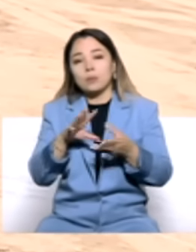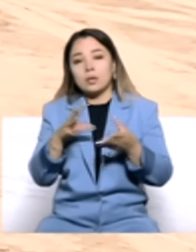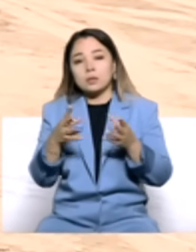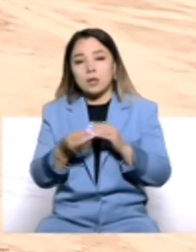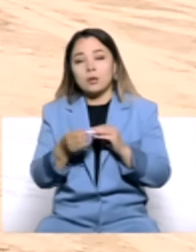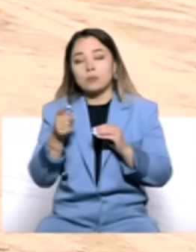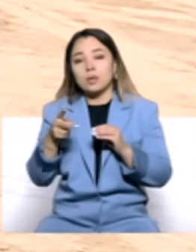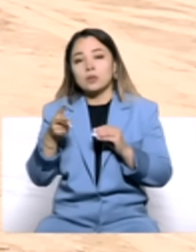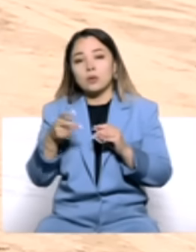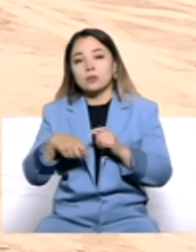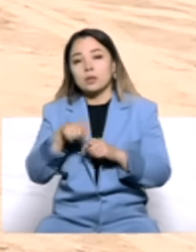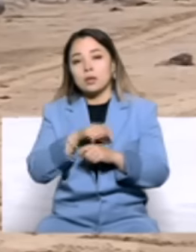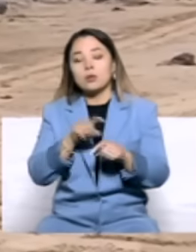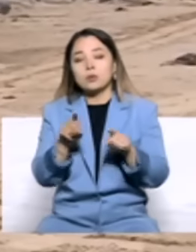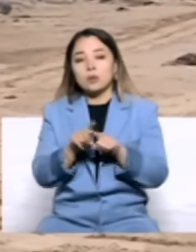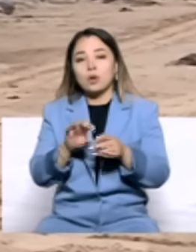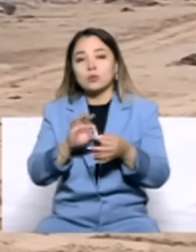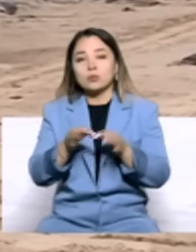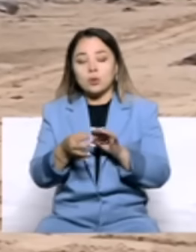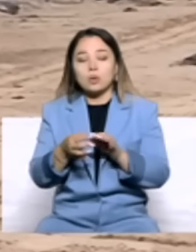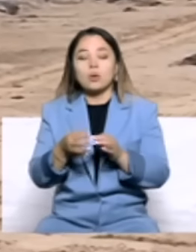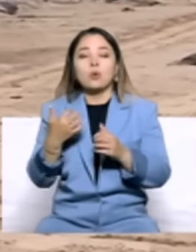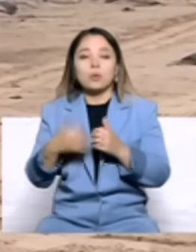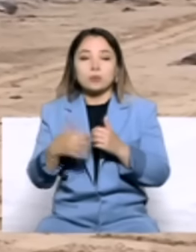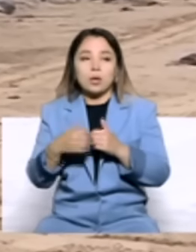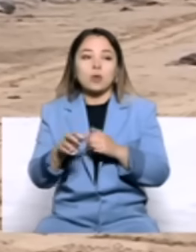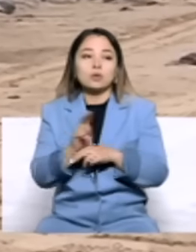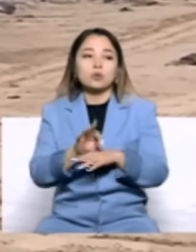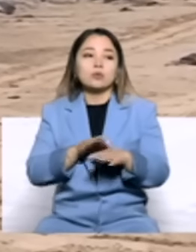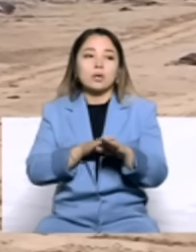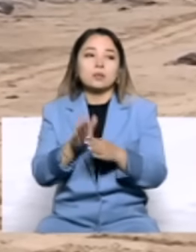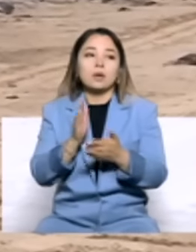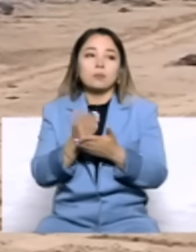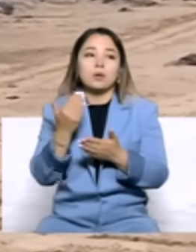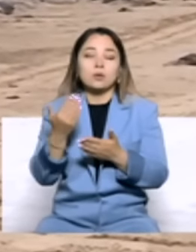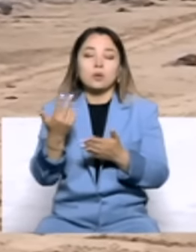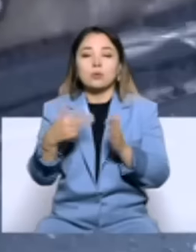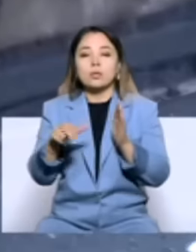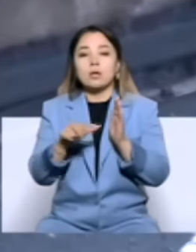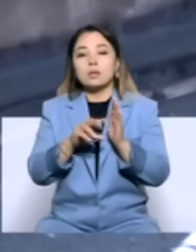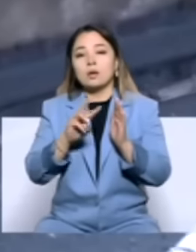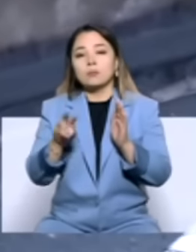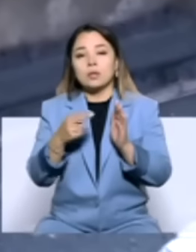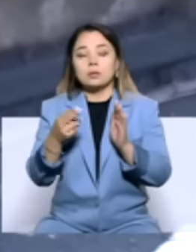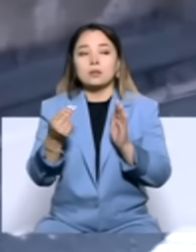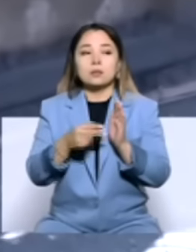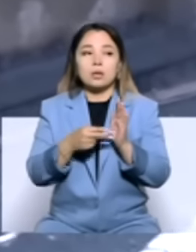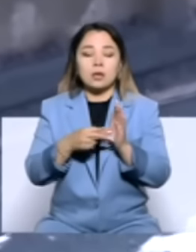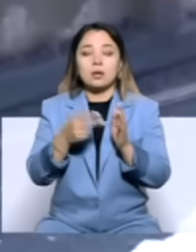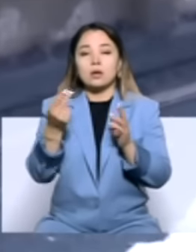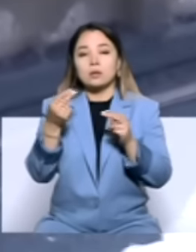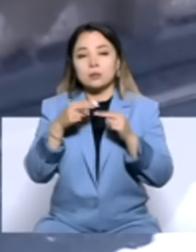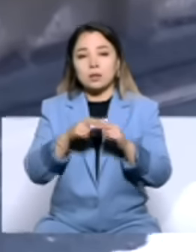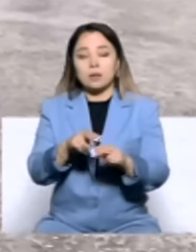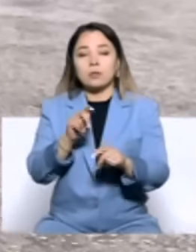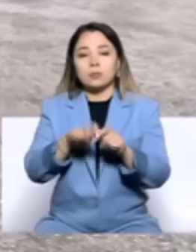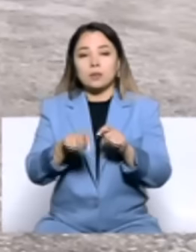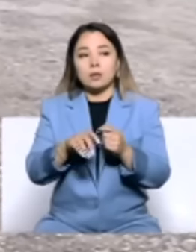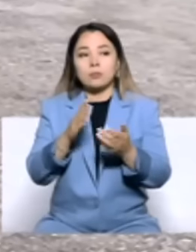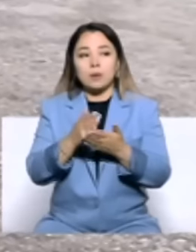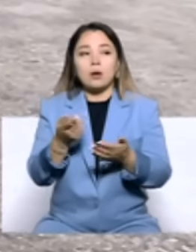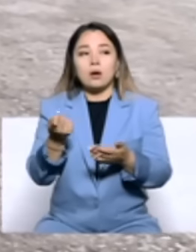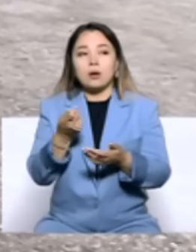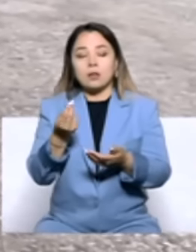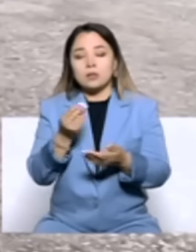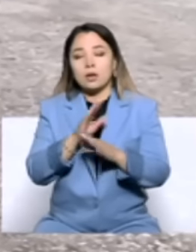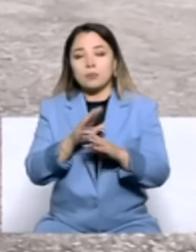биыл 1200 шақырым жолға күрделі және орташа жөндеу жасалады. Бұған 36 миллиард теңгеден аса қаржы қарастырылыпты. Аз ақша